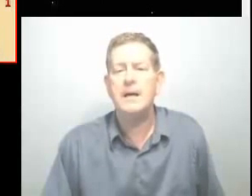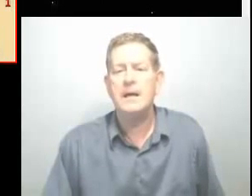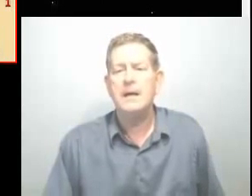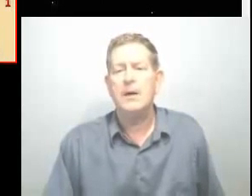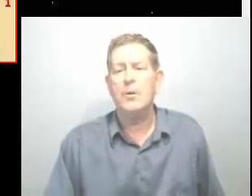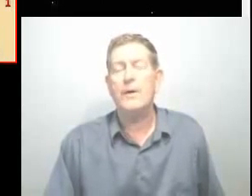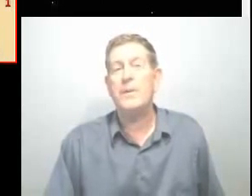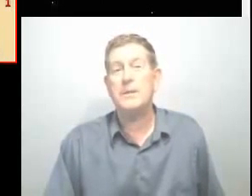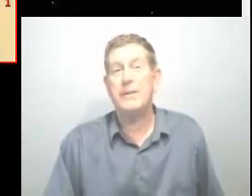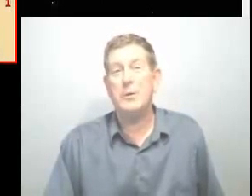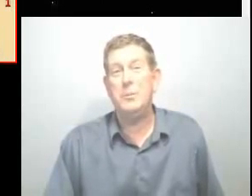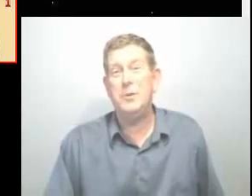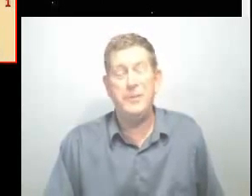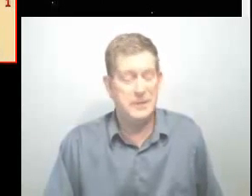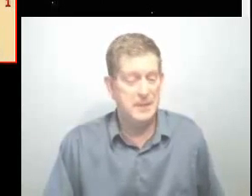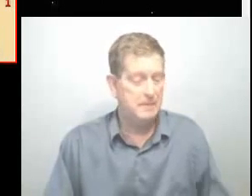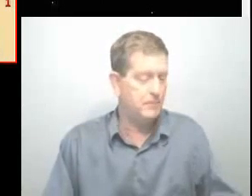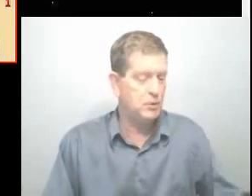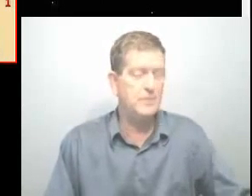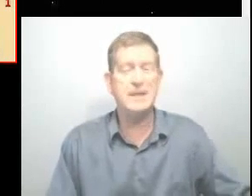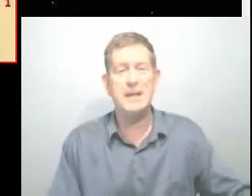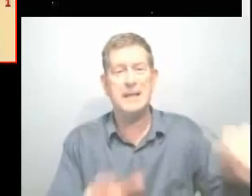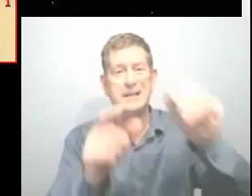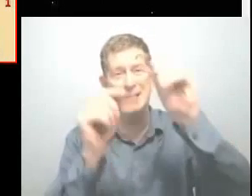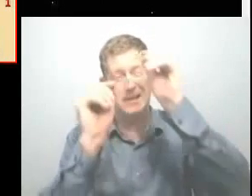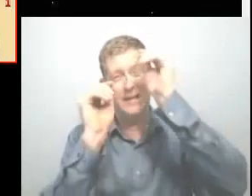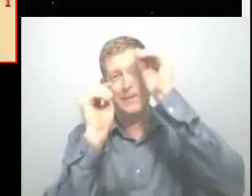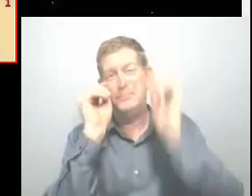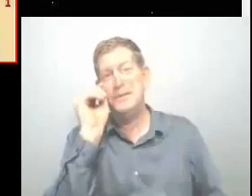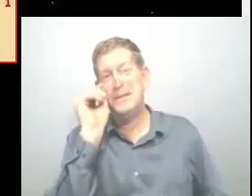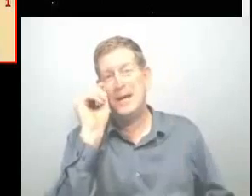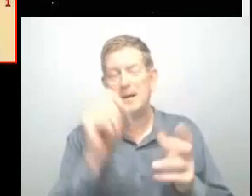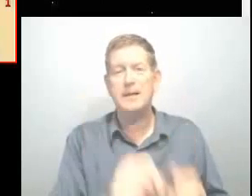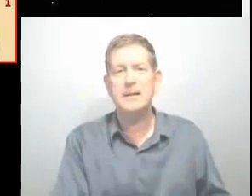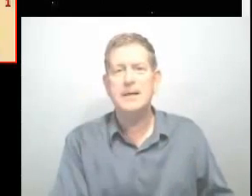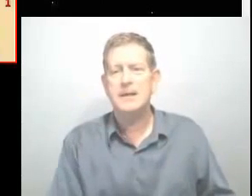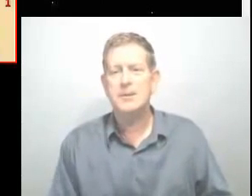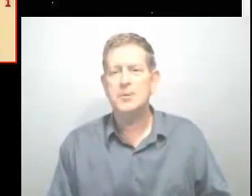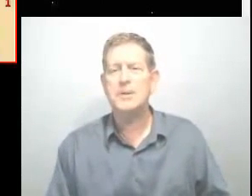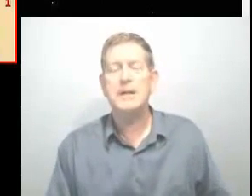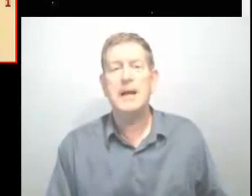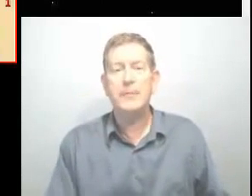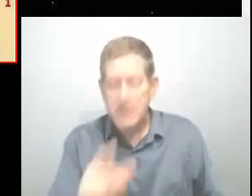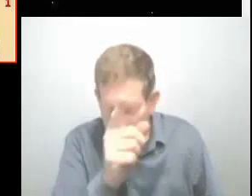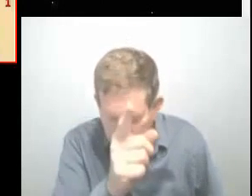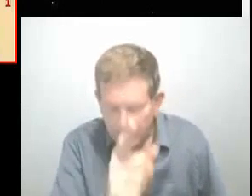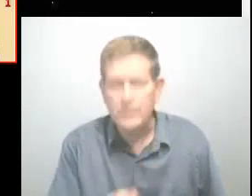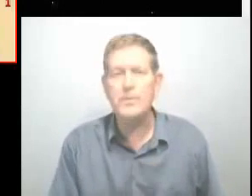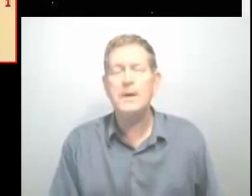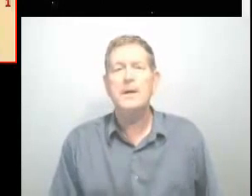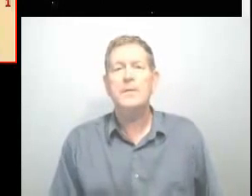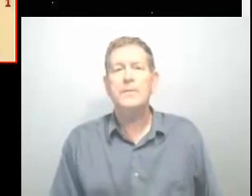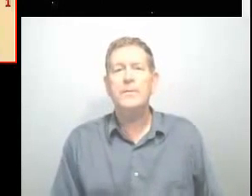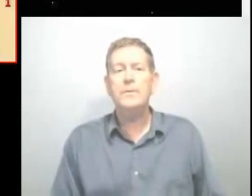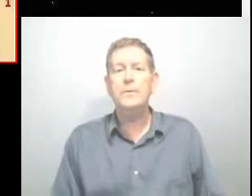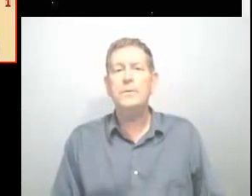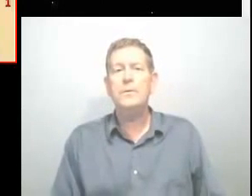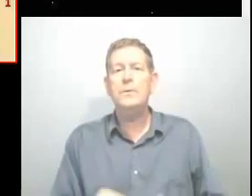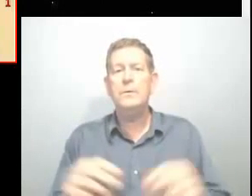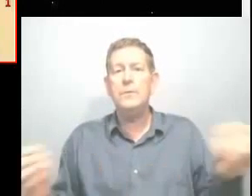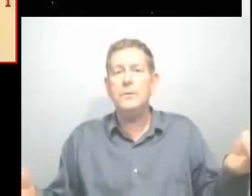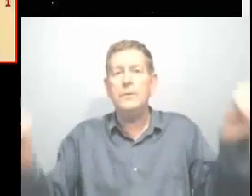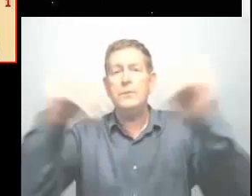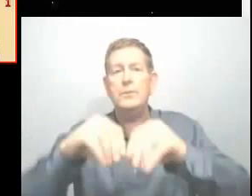faire. On va commencer avec le plus difficile, celui qui est assez bizarre. Hein? Donc, là, vous avez vous.